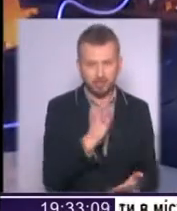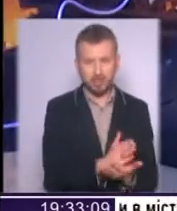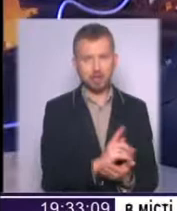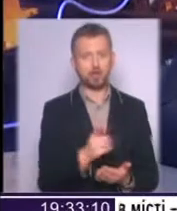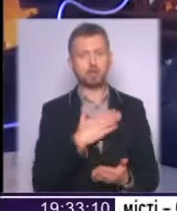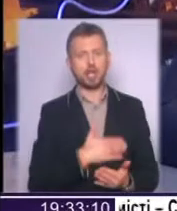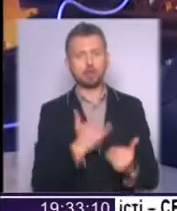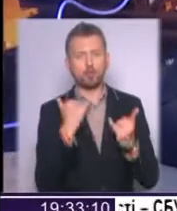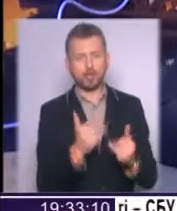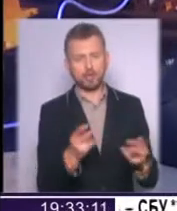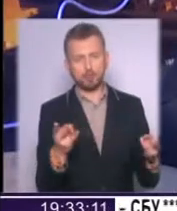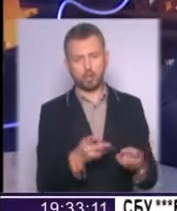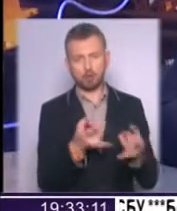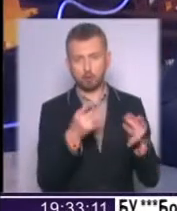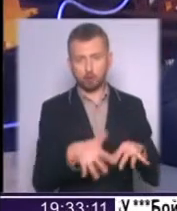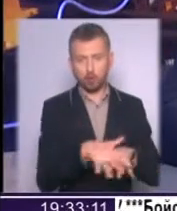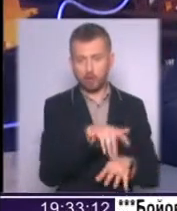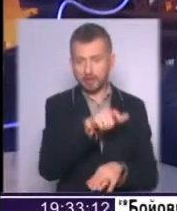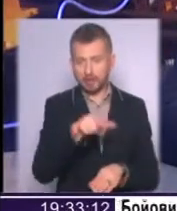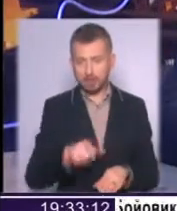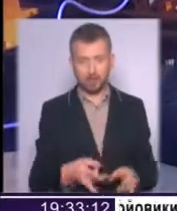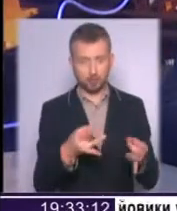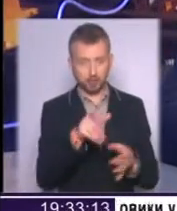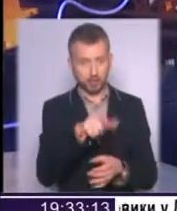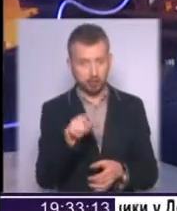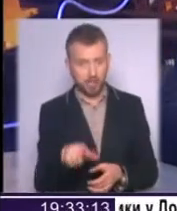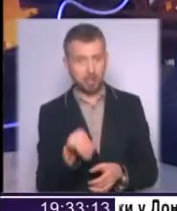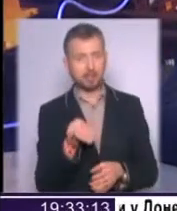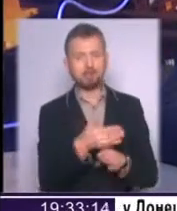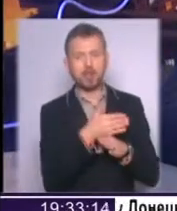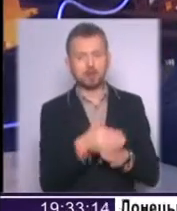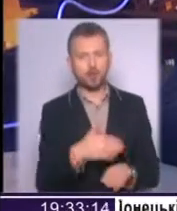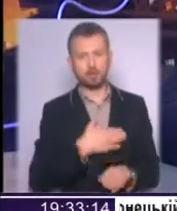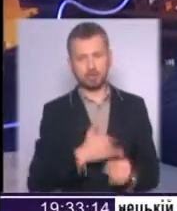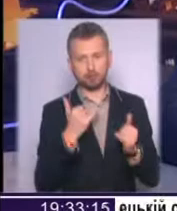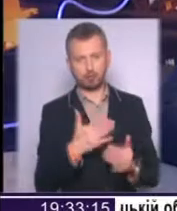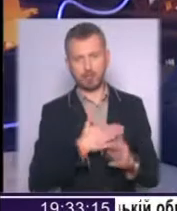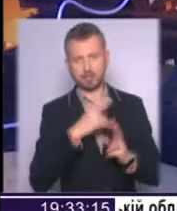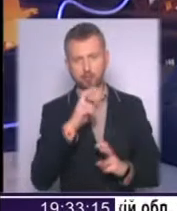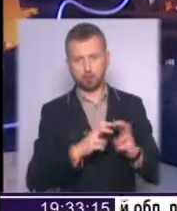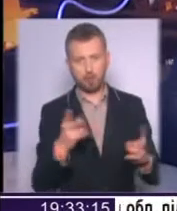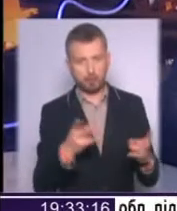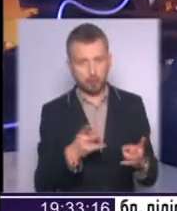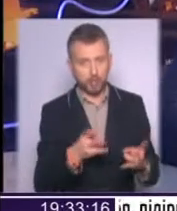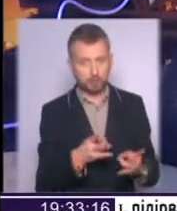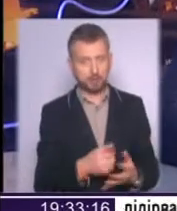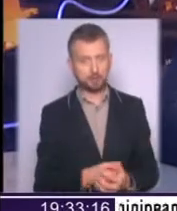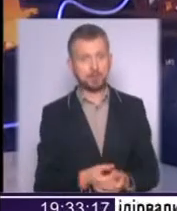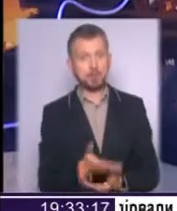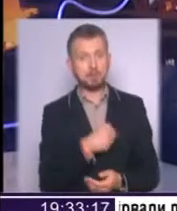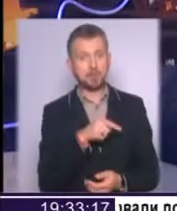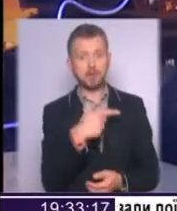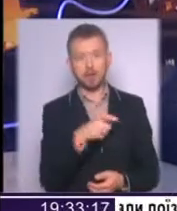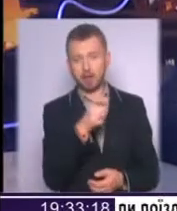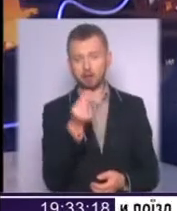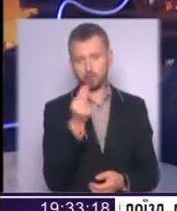потреби простого населення, простих звичайних громадян і частково задовольнити наші промислові потреби, ми цей газ